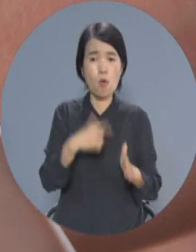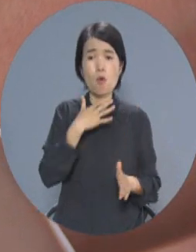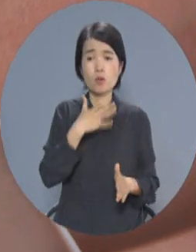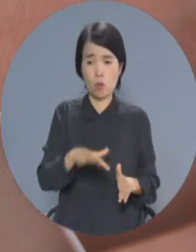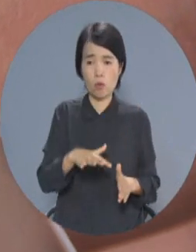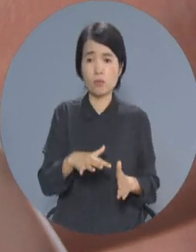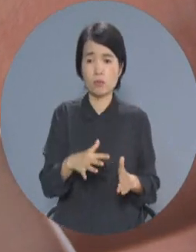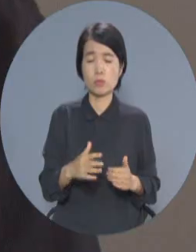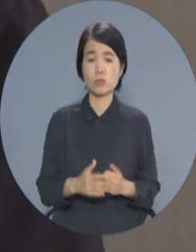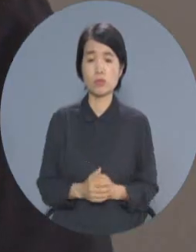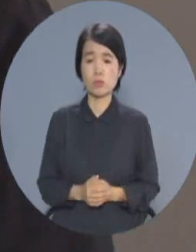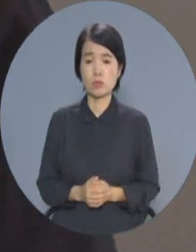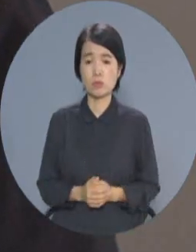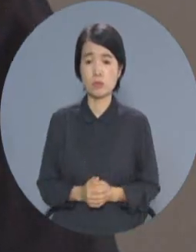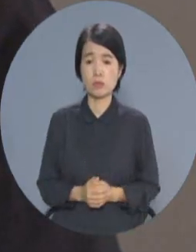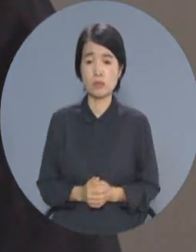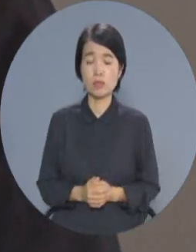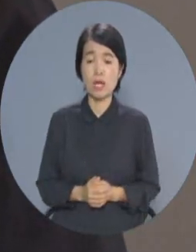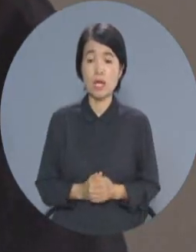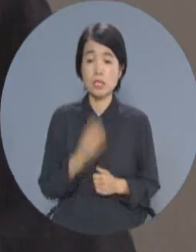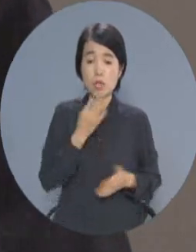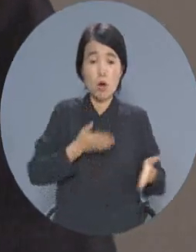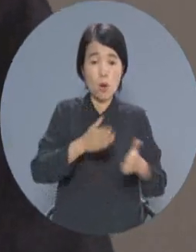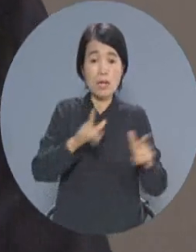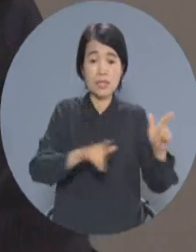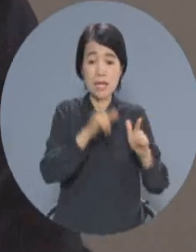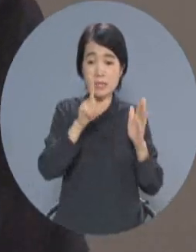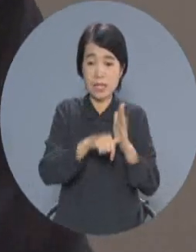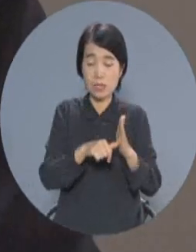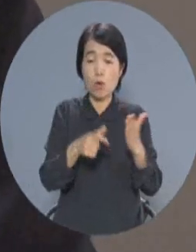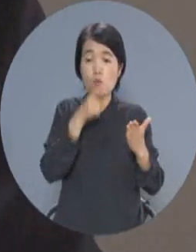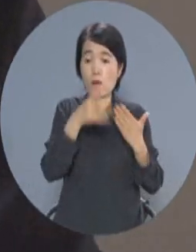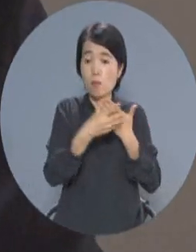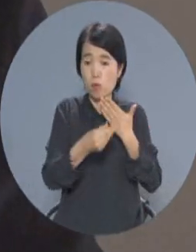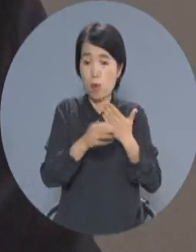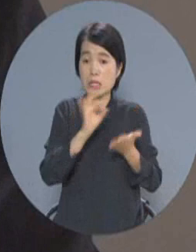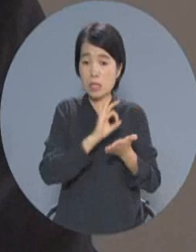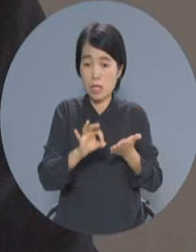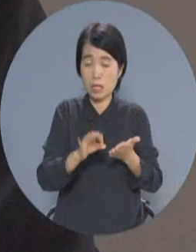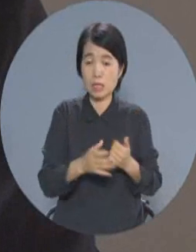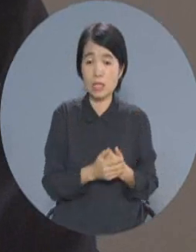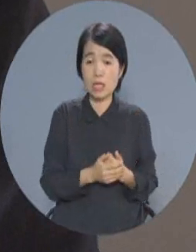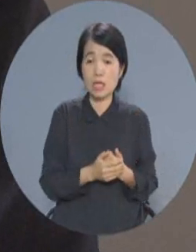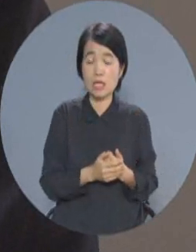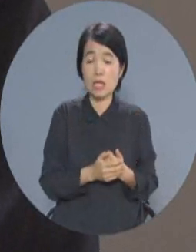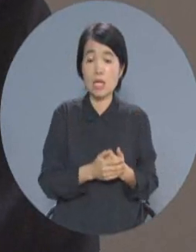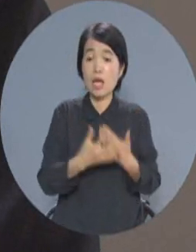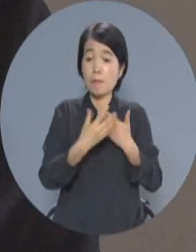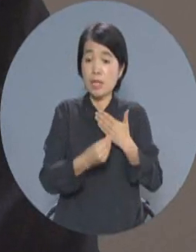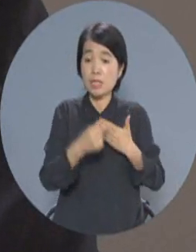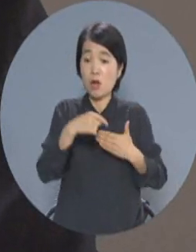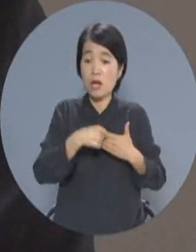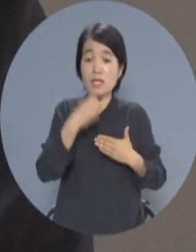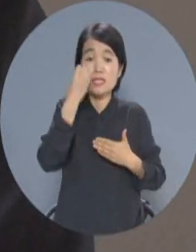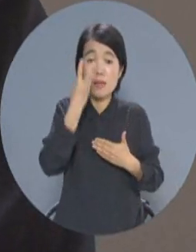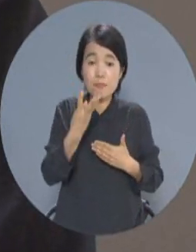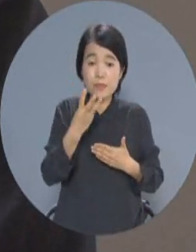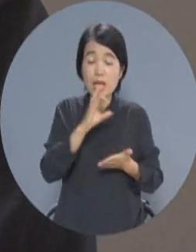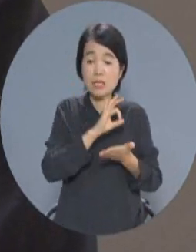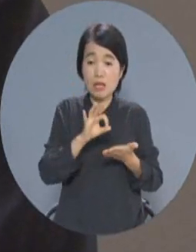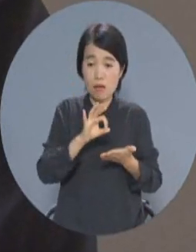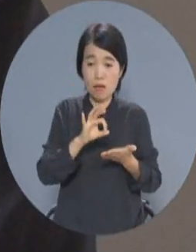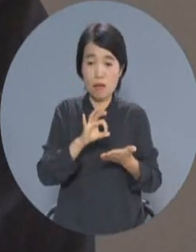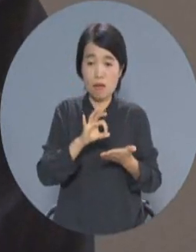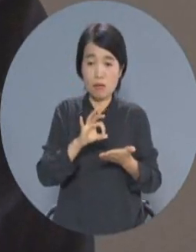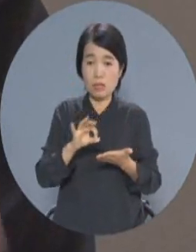못하던 일입니다. 제가 그때도 샤워기 필터를 좀 썼었거든요. 근데 샤워기 필터를 한 개월 써야